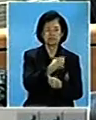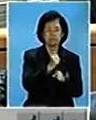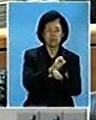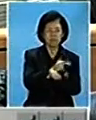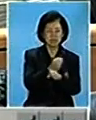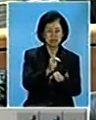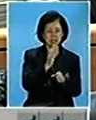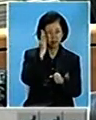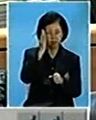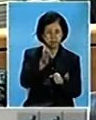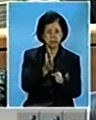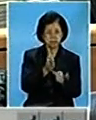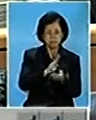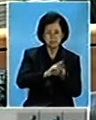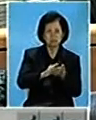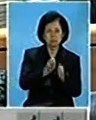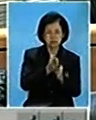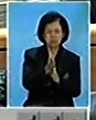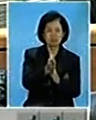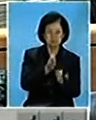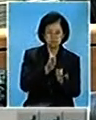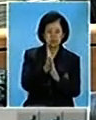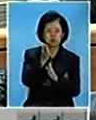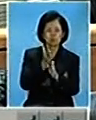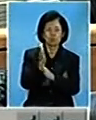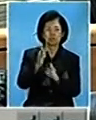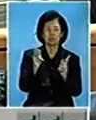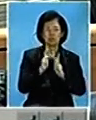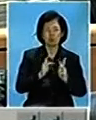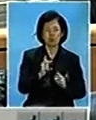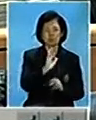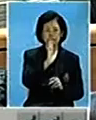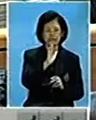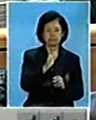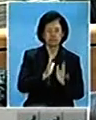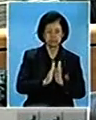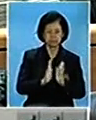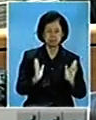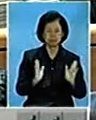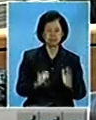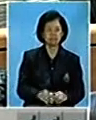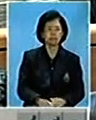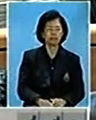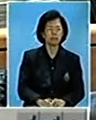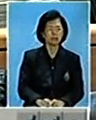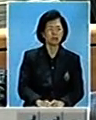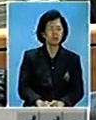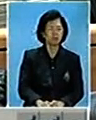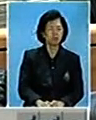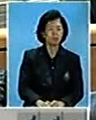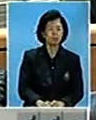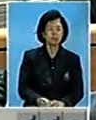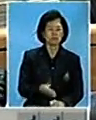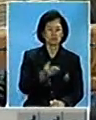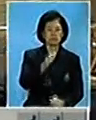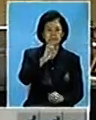ริสุทธิ์ยุติธรรมและตรงไปตรงมาไม่ต้องเกรงอิทธิพลใดๆทั้งสิ้นขอบคุณครับ ต่อไปท่านวิ